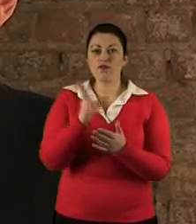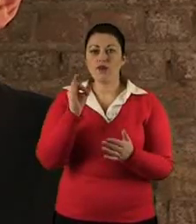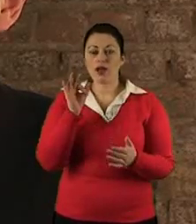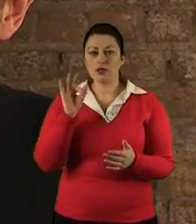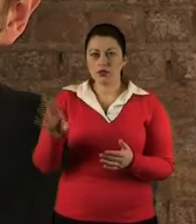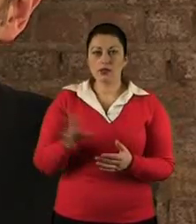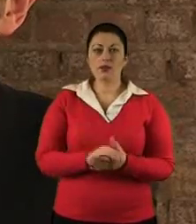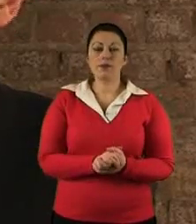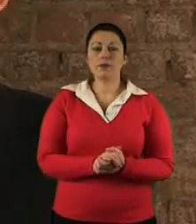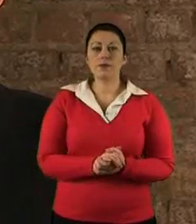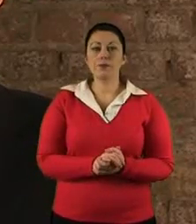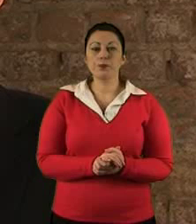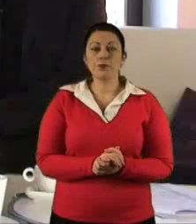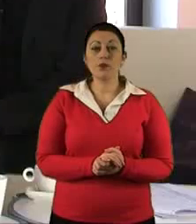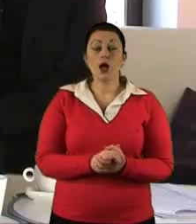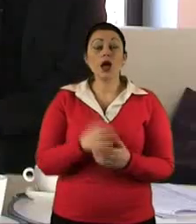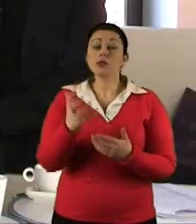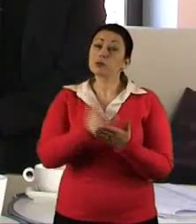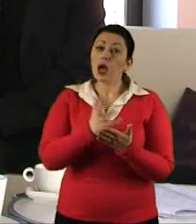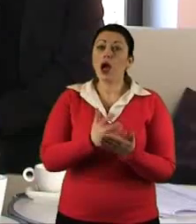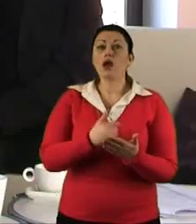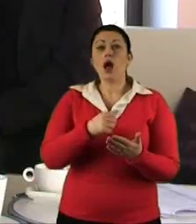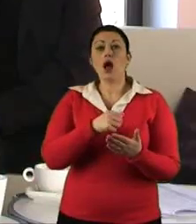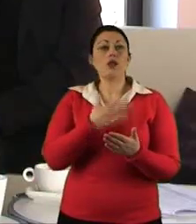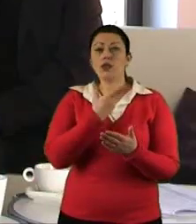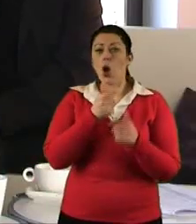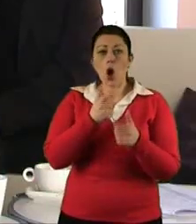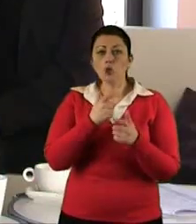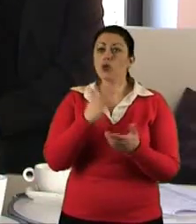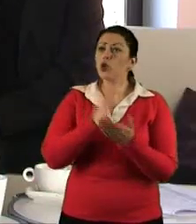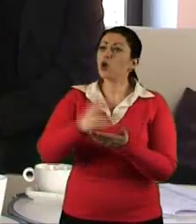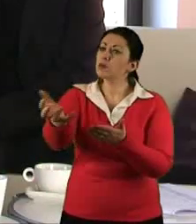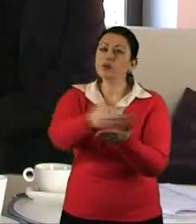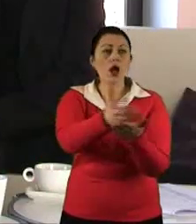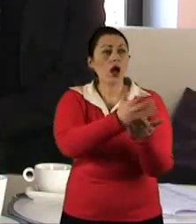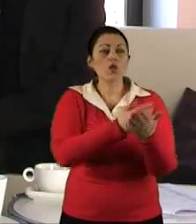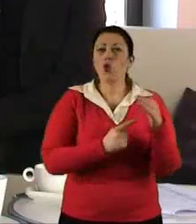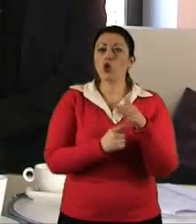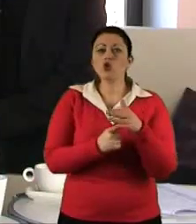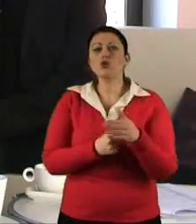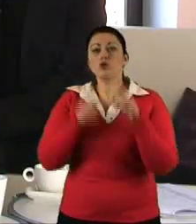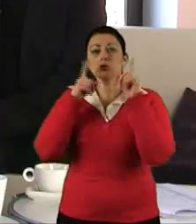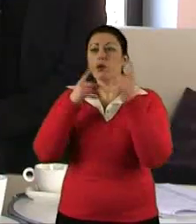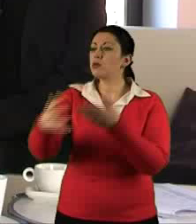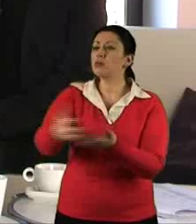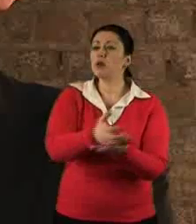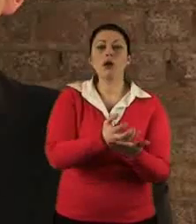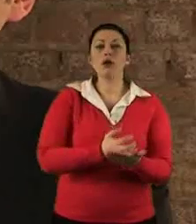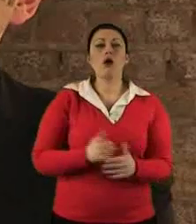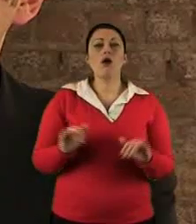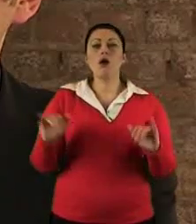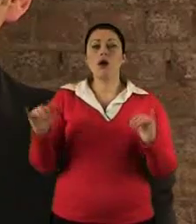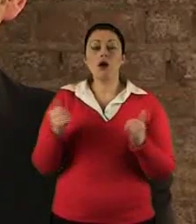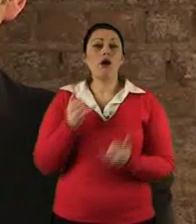zwolniona z opodatkowania podatkiem dochodowym. A zbieranie ślimaków, nie hodowla, tylko zbiór na przykład winniczka?